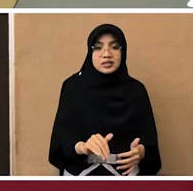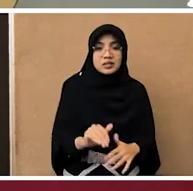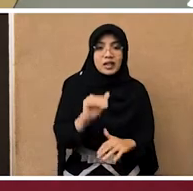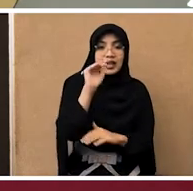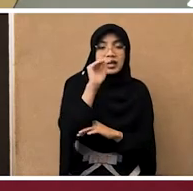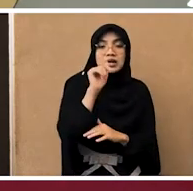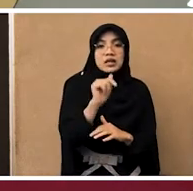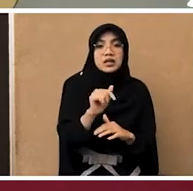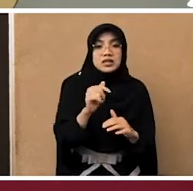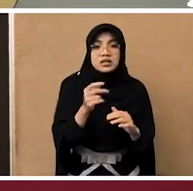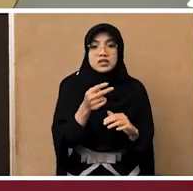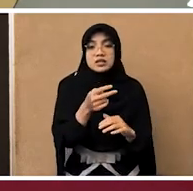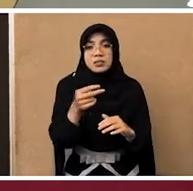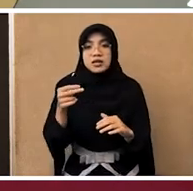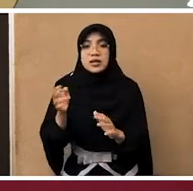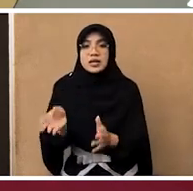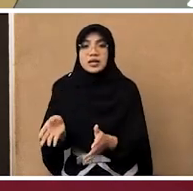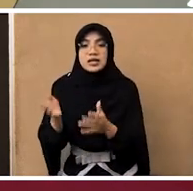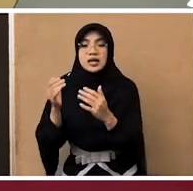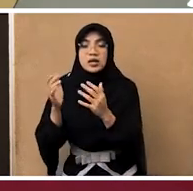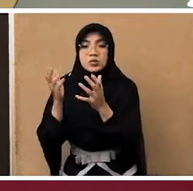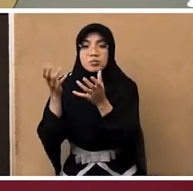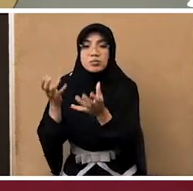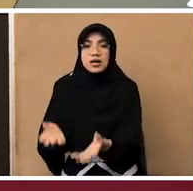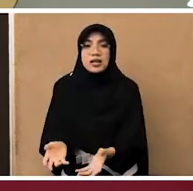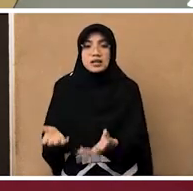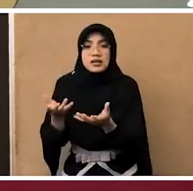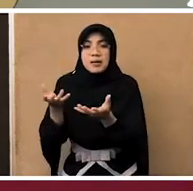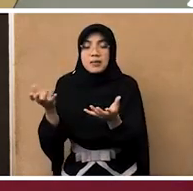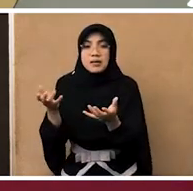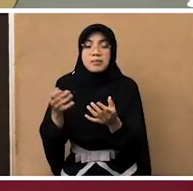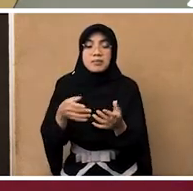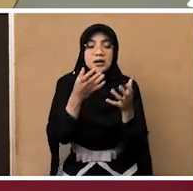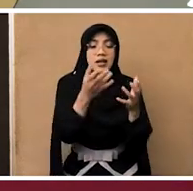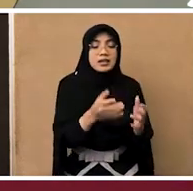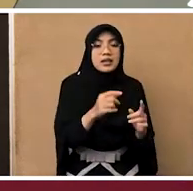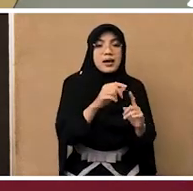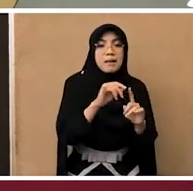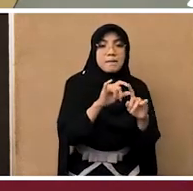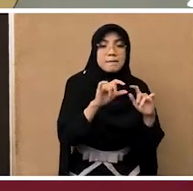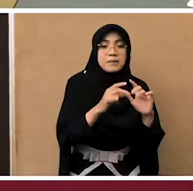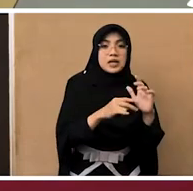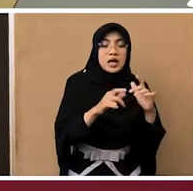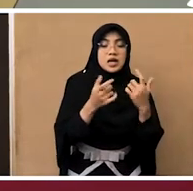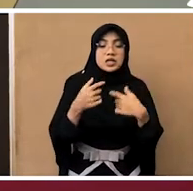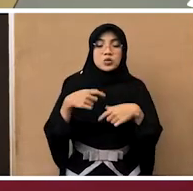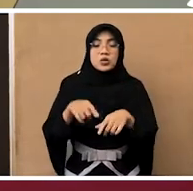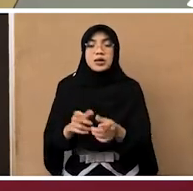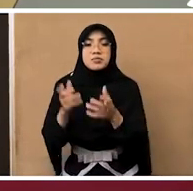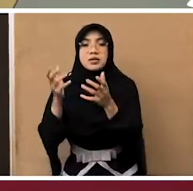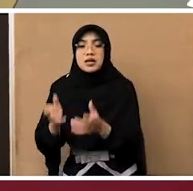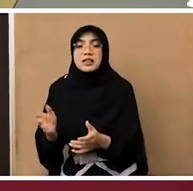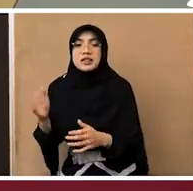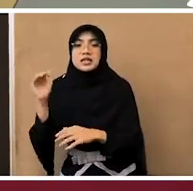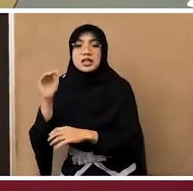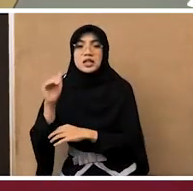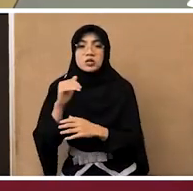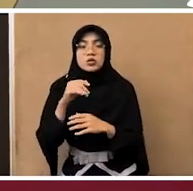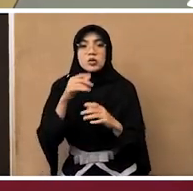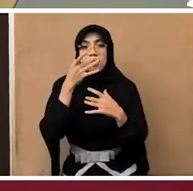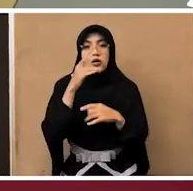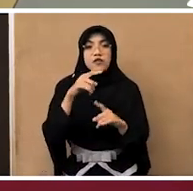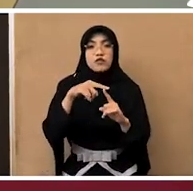itu disebutkan dengan ringan beratnya apa beratnya pidana disesuaikan dengan beratnya kejahatan itu